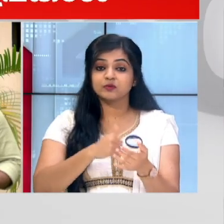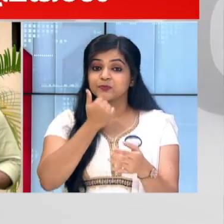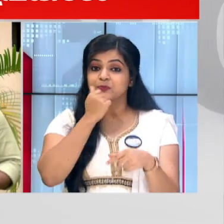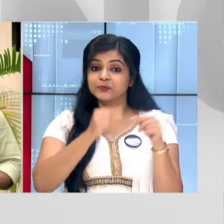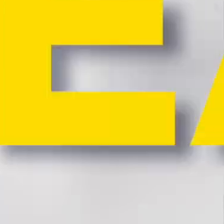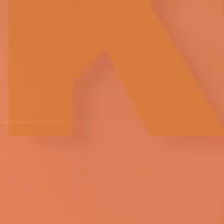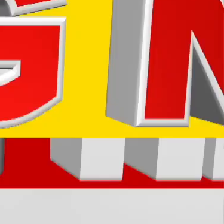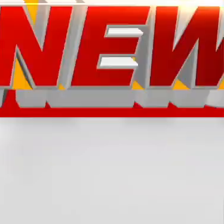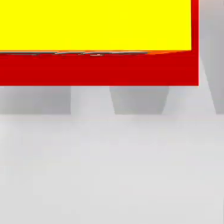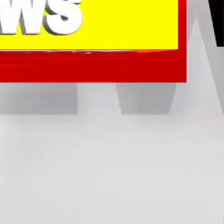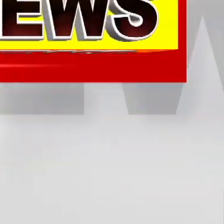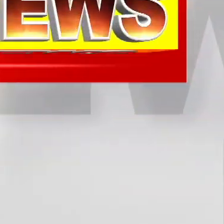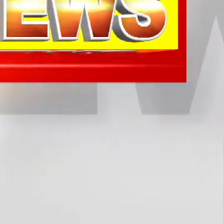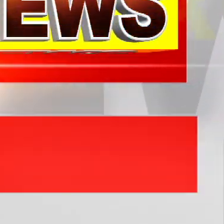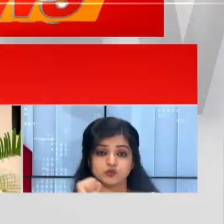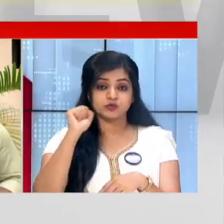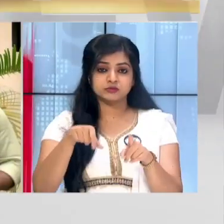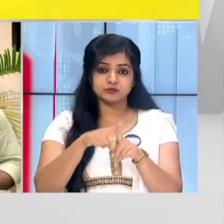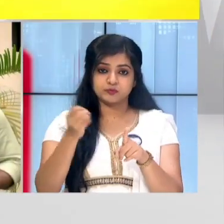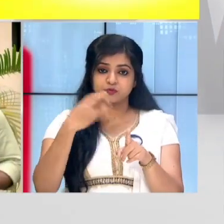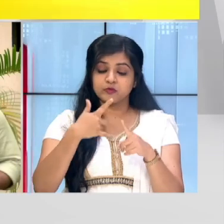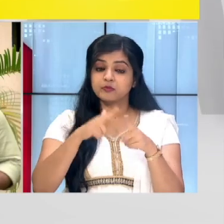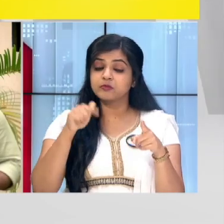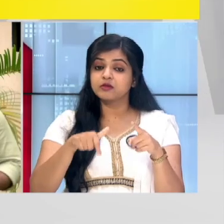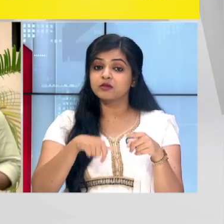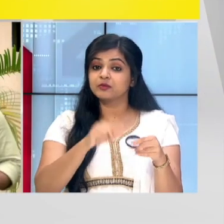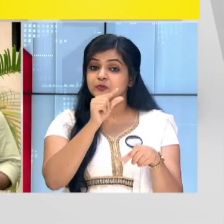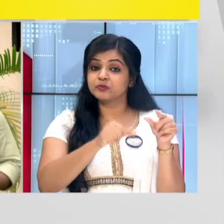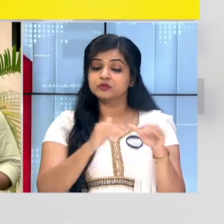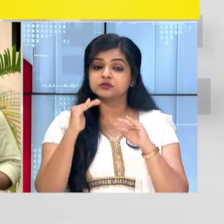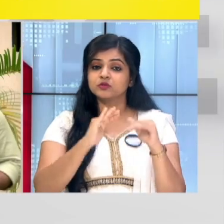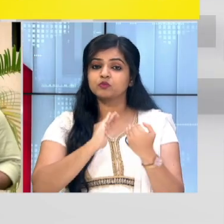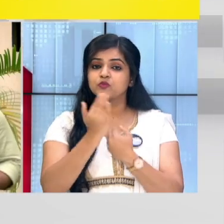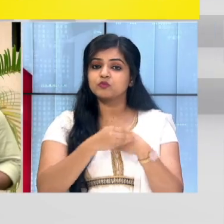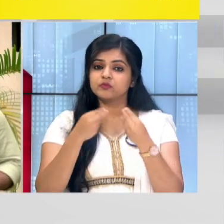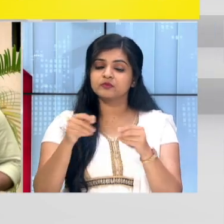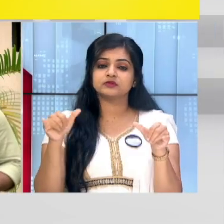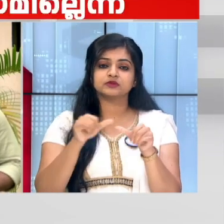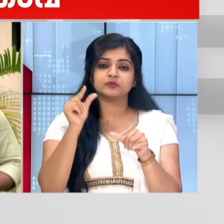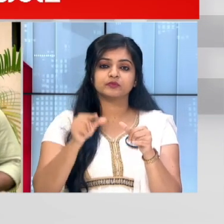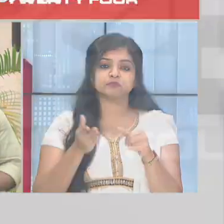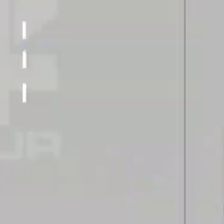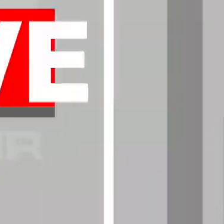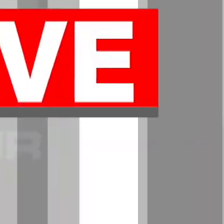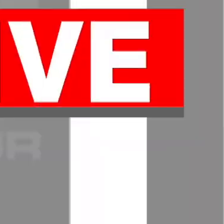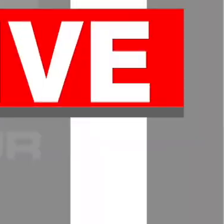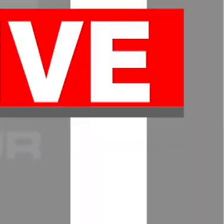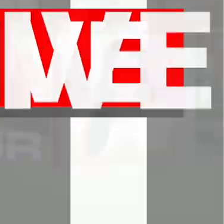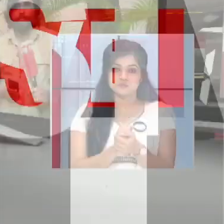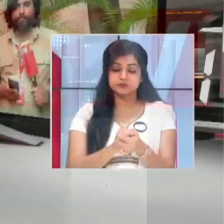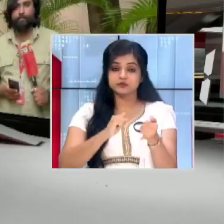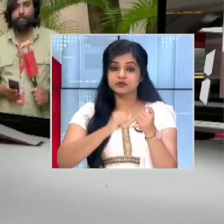കുറ്റക്കാർക്കെതിരെ കർശന നടപടി സ്വീകരിക്കും എന്ന് പറയുന്നവർ തന്നെയാണ് ഈ പ്രതികളെ സംരക്ഷിക്കുന്നതെന്നാണ് അദ്ദേഹം പറയുന്നത്. പ്രവിത. ശരി,